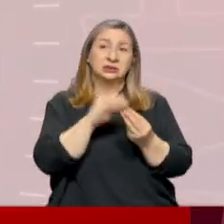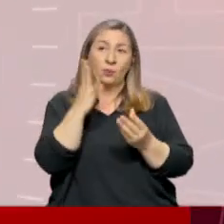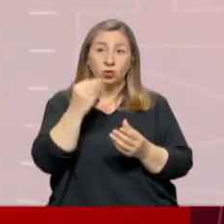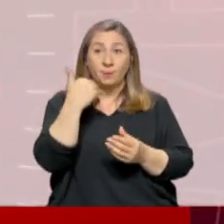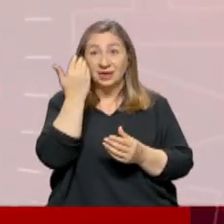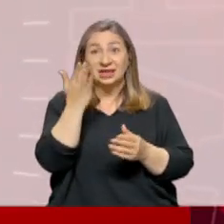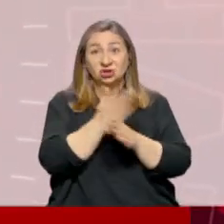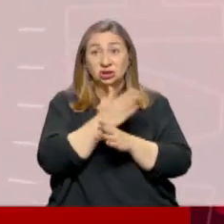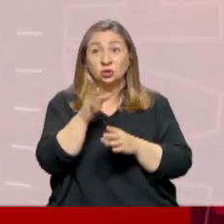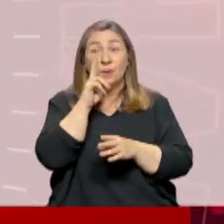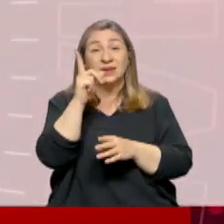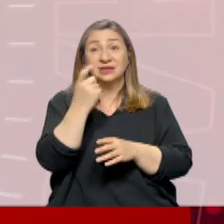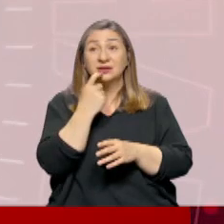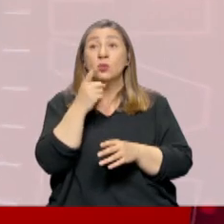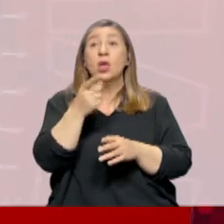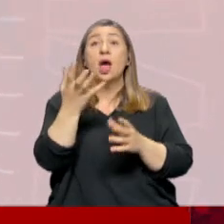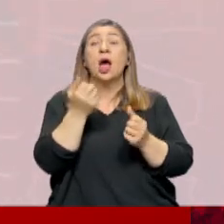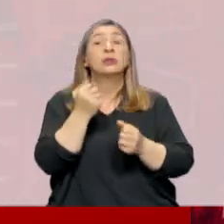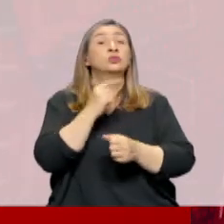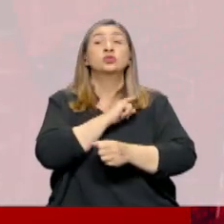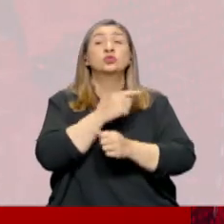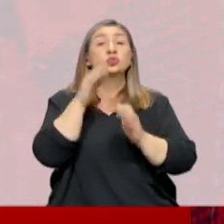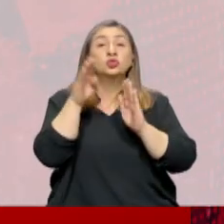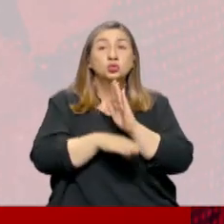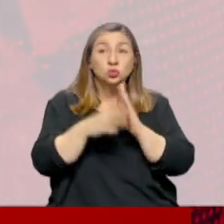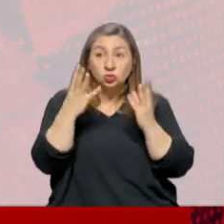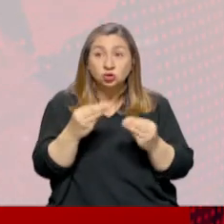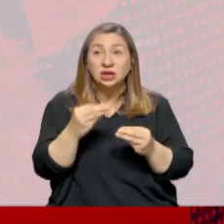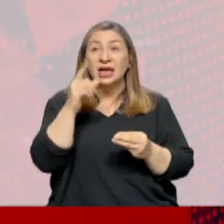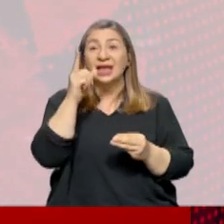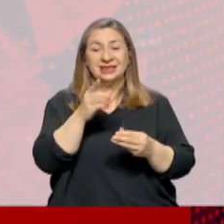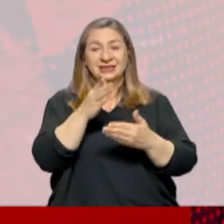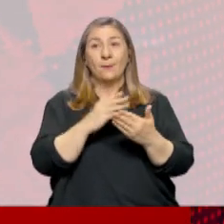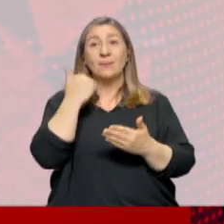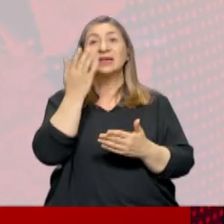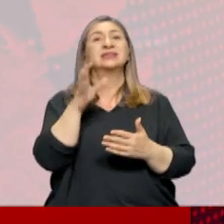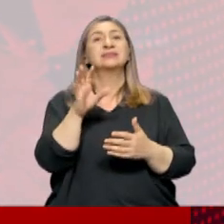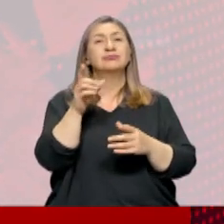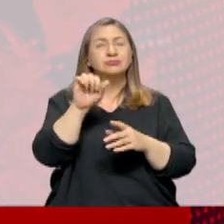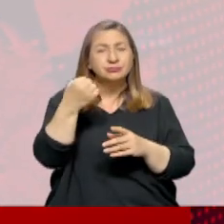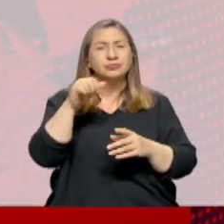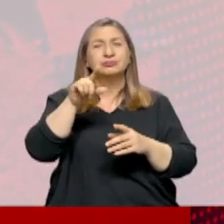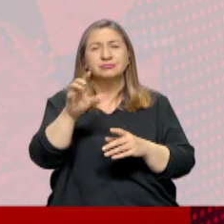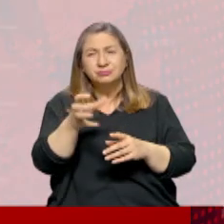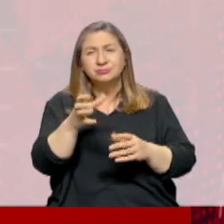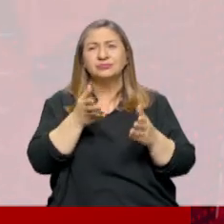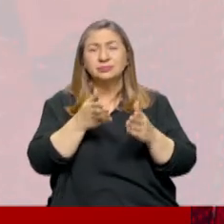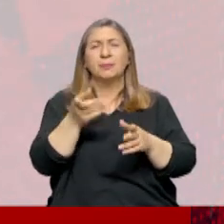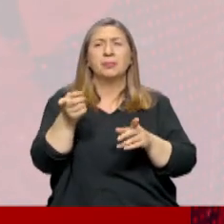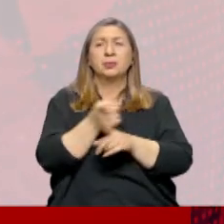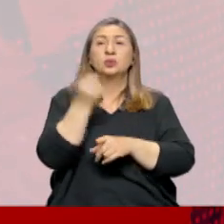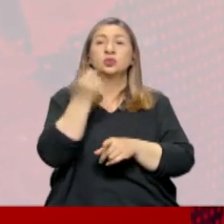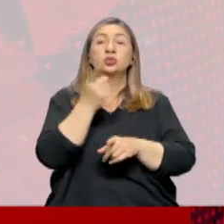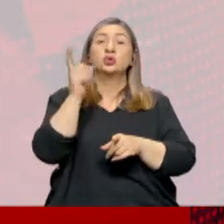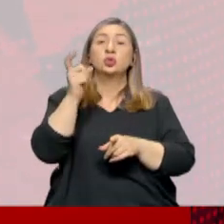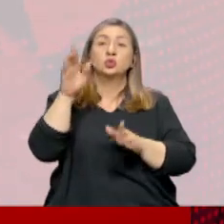beyaz eşya son bir yılda. Buna alım gücündeki düşüş de eklenince ilk çeyrekte beyaz eşya satışı geçen yıla göre %9